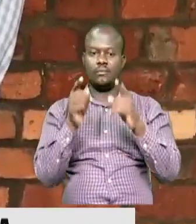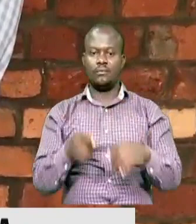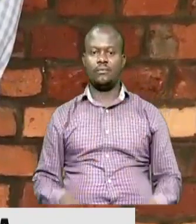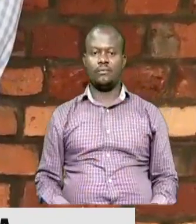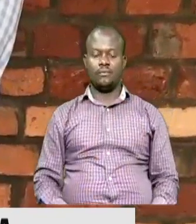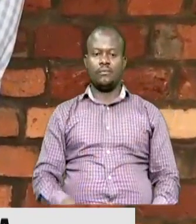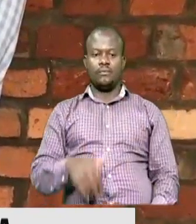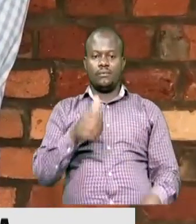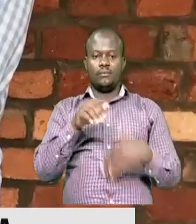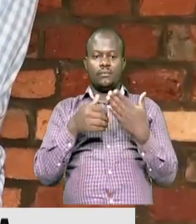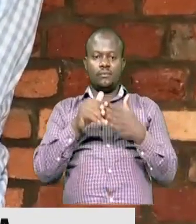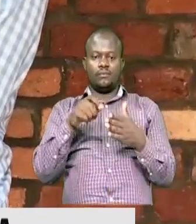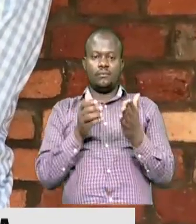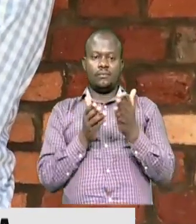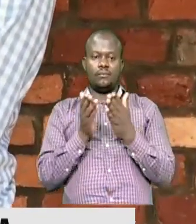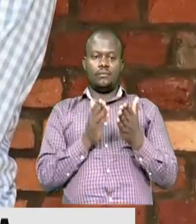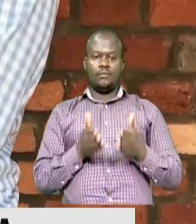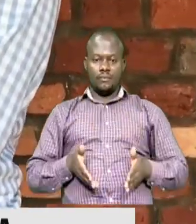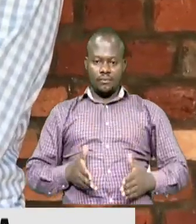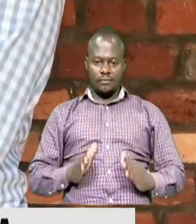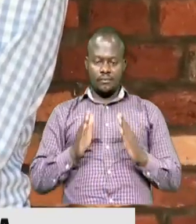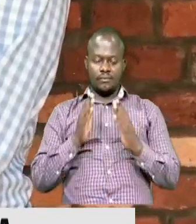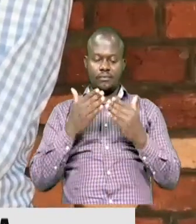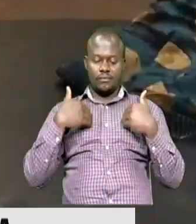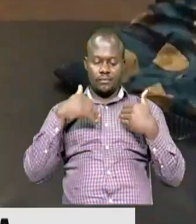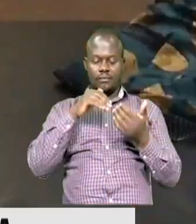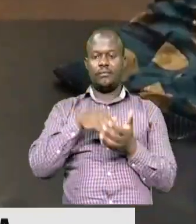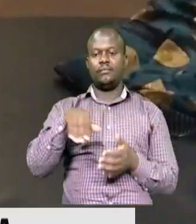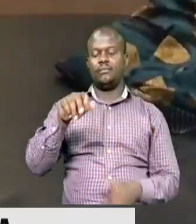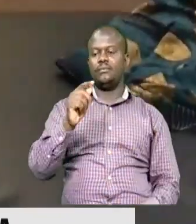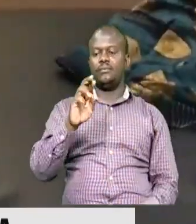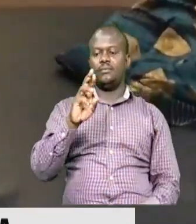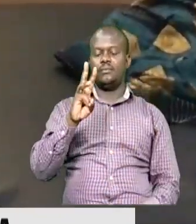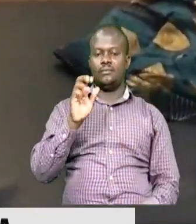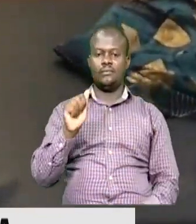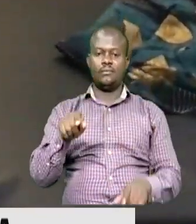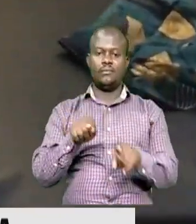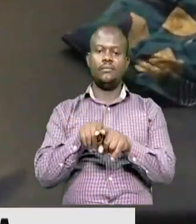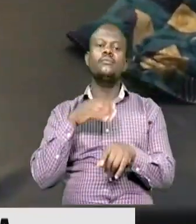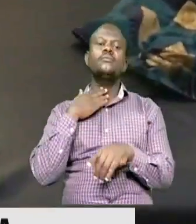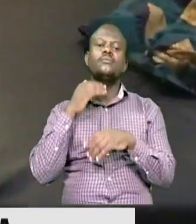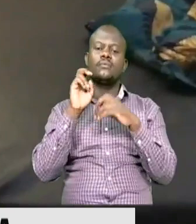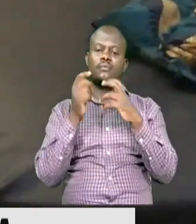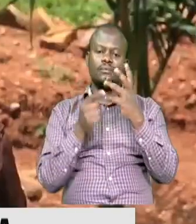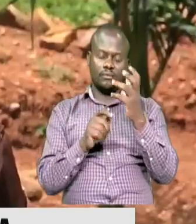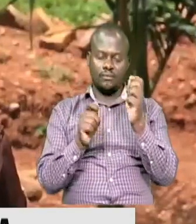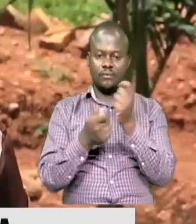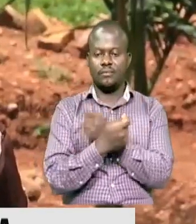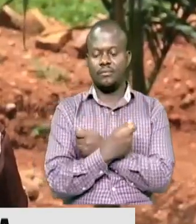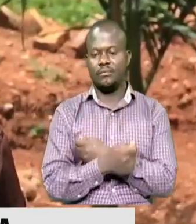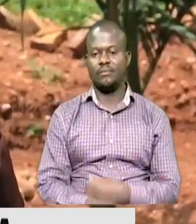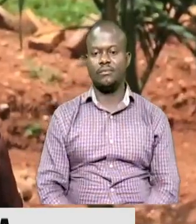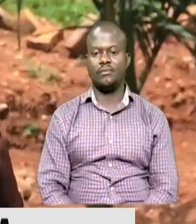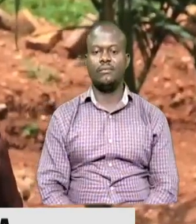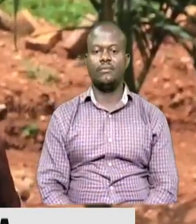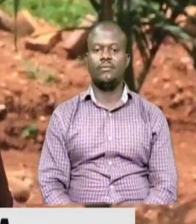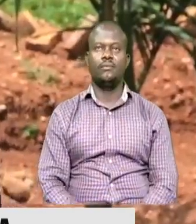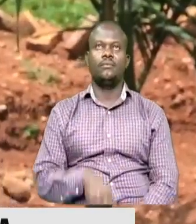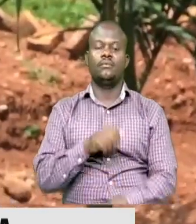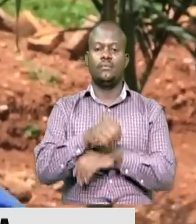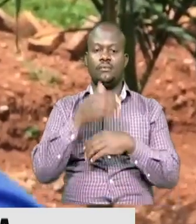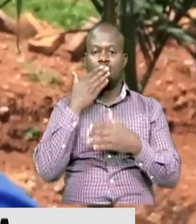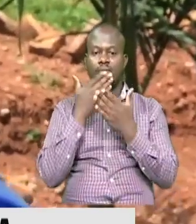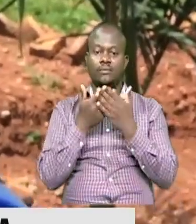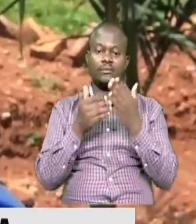nabo basanzwe bakenera serivisi z'ububyaza kuri icyo kigo nderabuzima cya Kirwa, nabo bifuza ko hari ibyavugururwa byarushaho kuba byiza